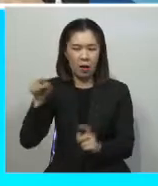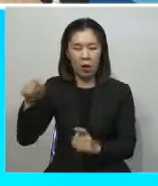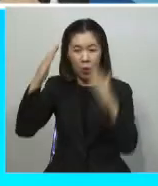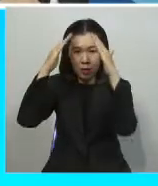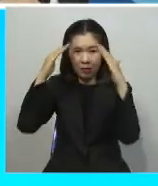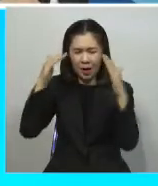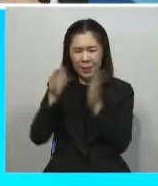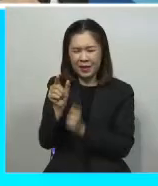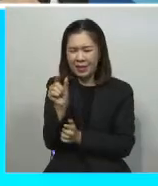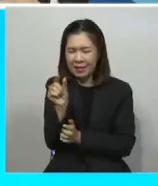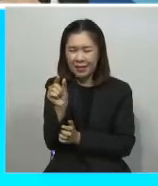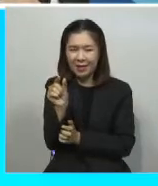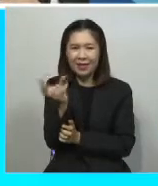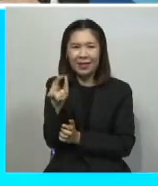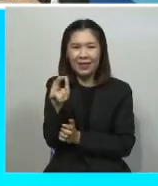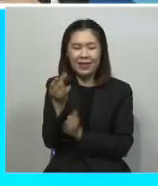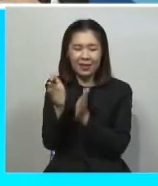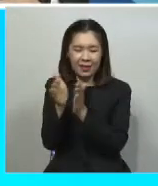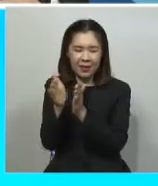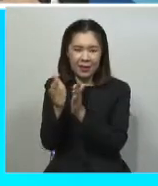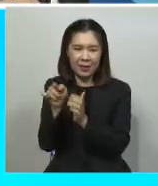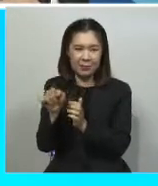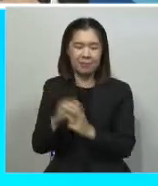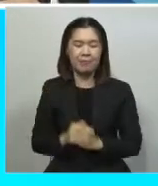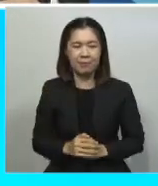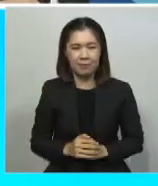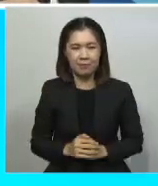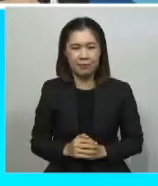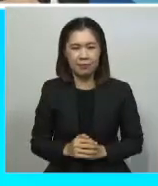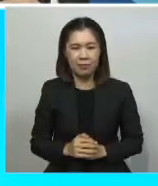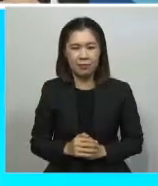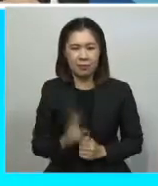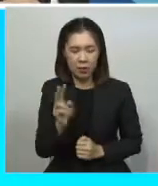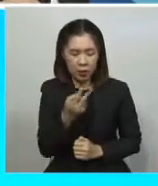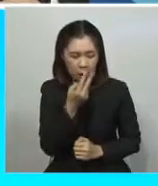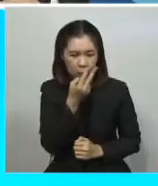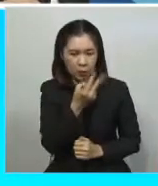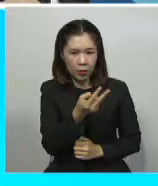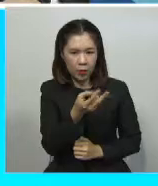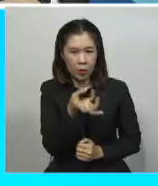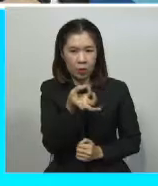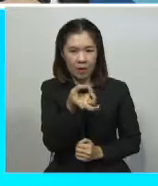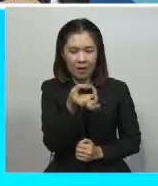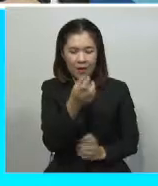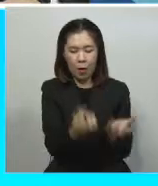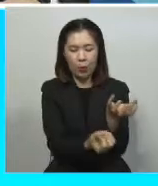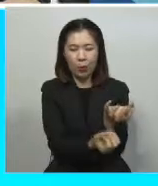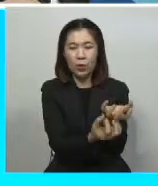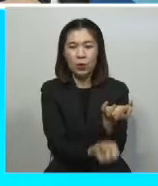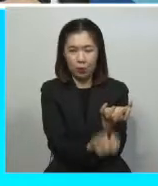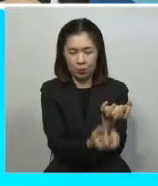เยอะอันนี้สิ่งที่เราตรวจอีกการหนึ่งก็คือเรื่องการดูเรื่องอุณหภูมินะครับก็จะเอาข้าวไปต้มตามเวลา